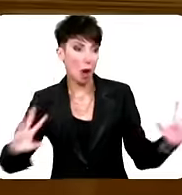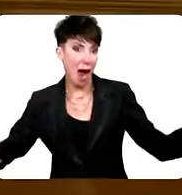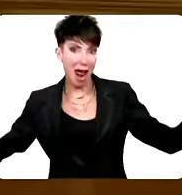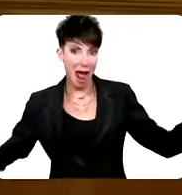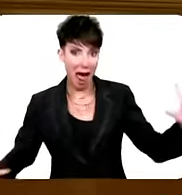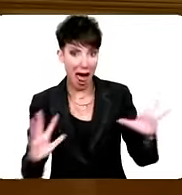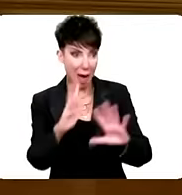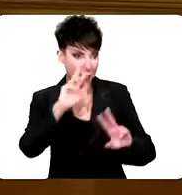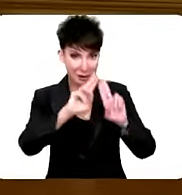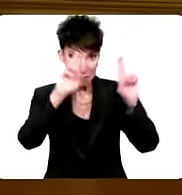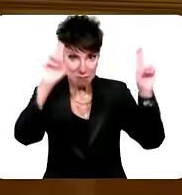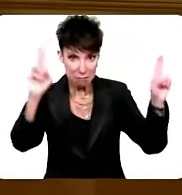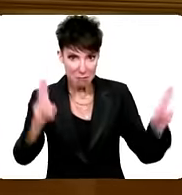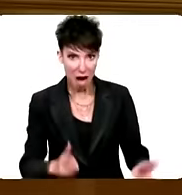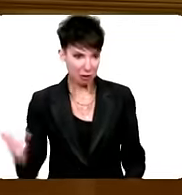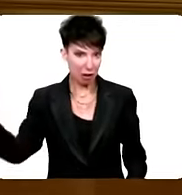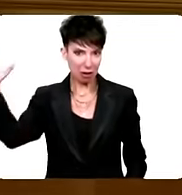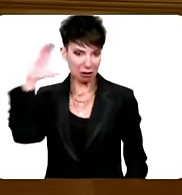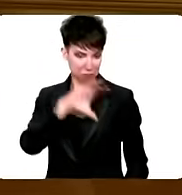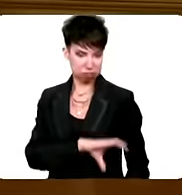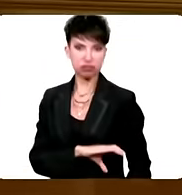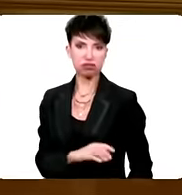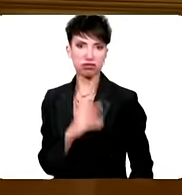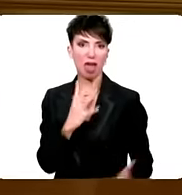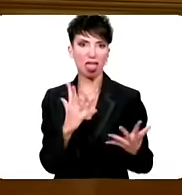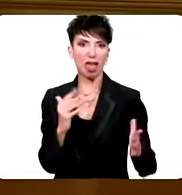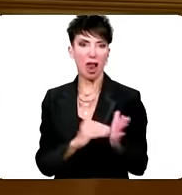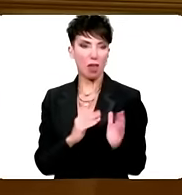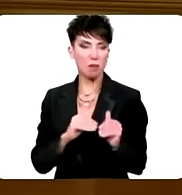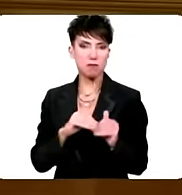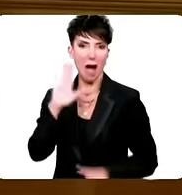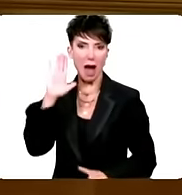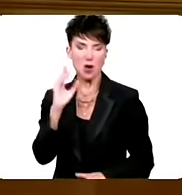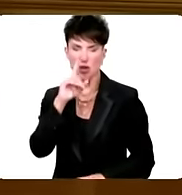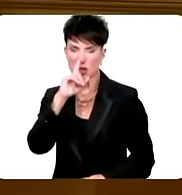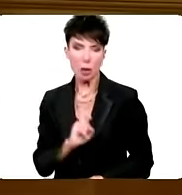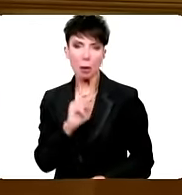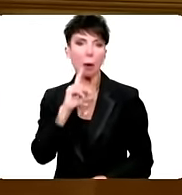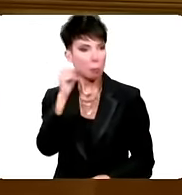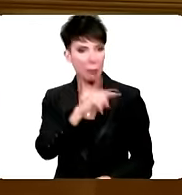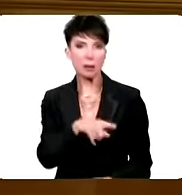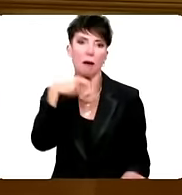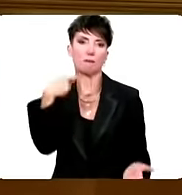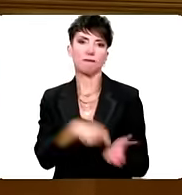να κερδίζουν πολύ παραπάνω από το τεκμαρτό και στη συνέχεια να φορολογούνται προφανώς